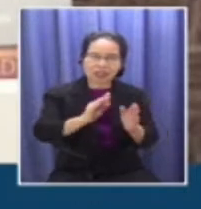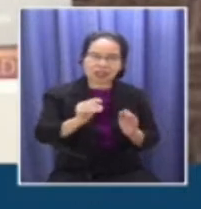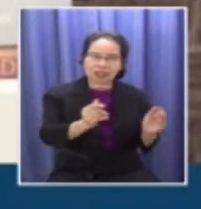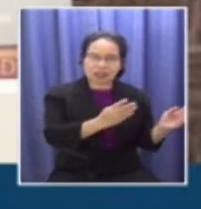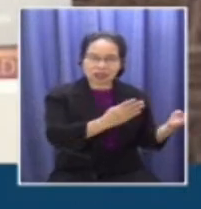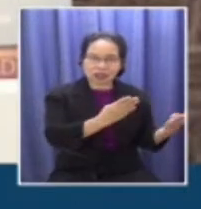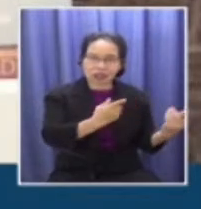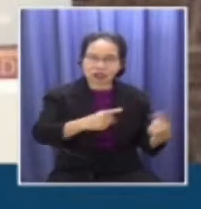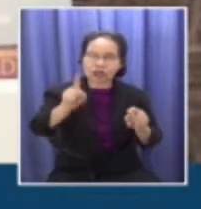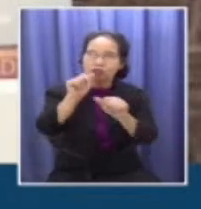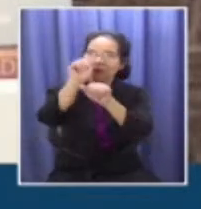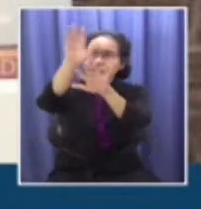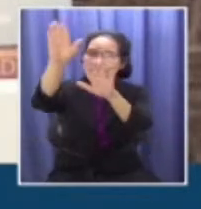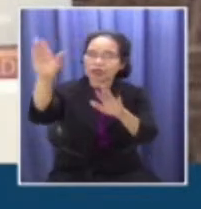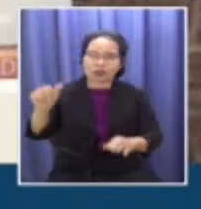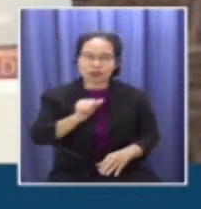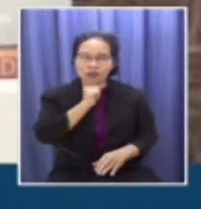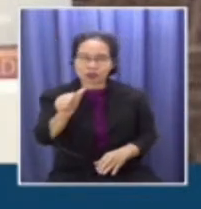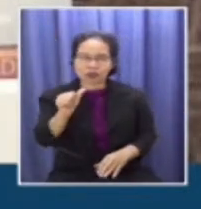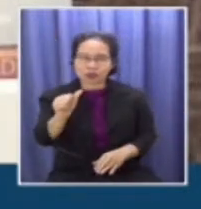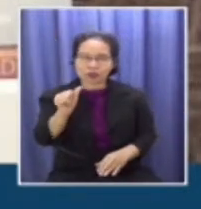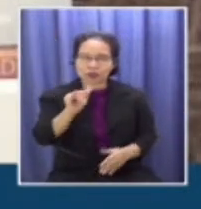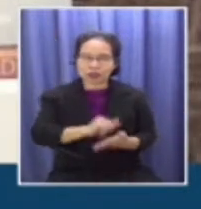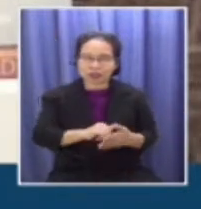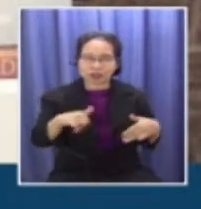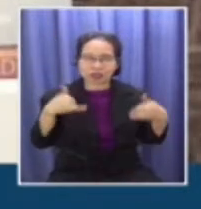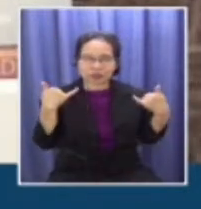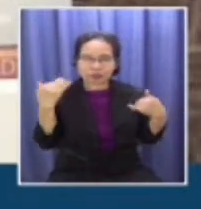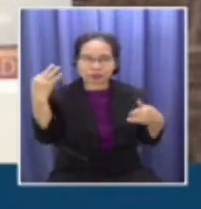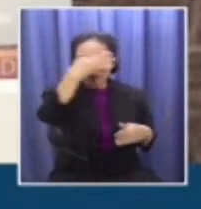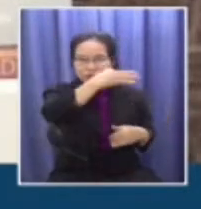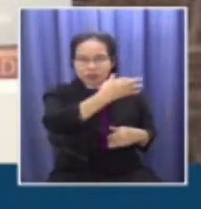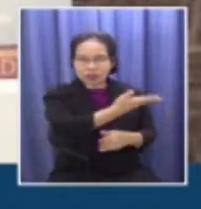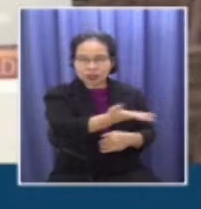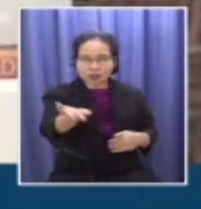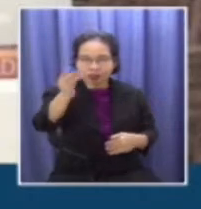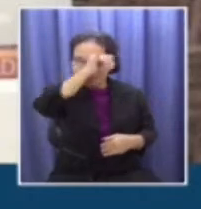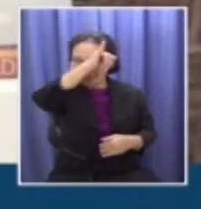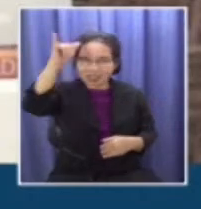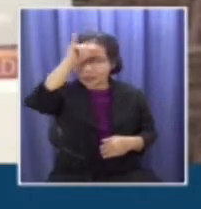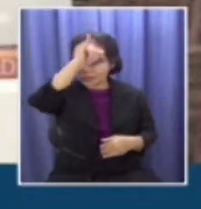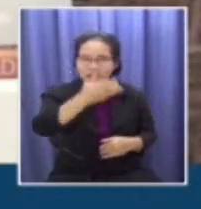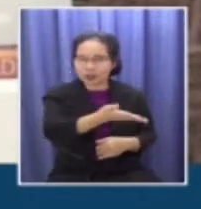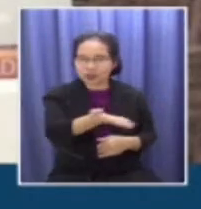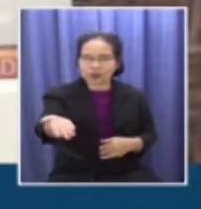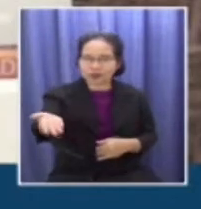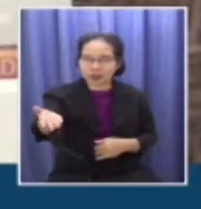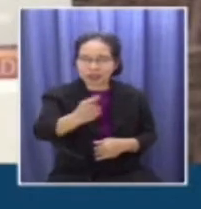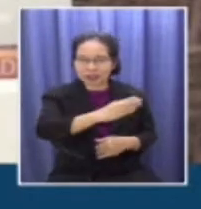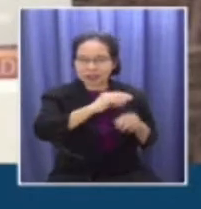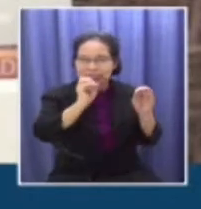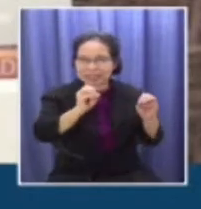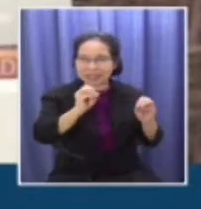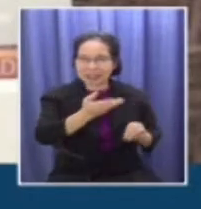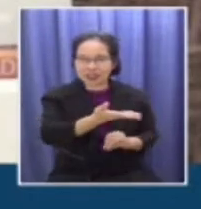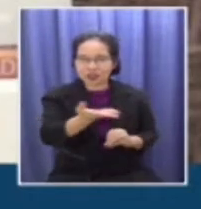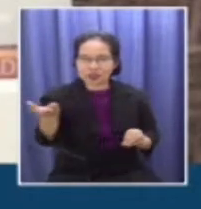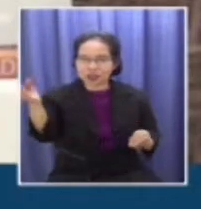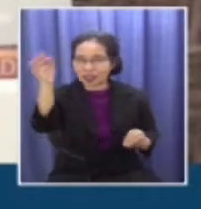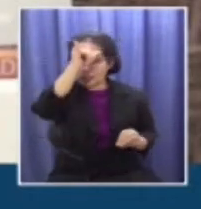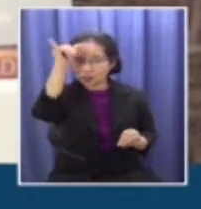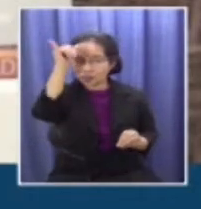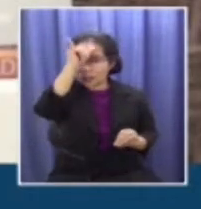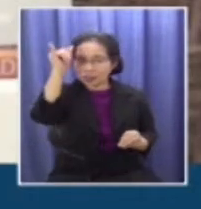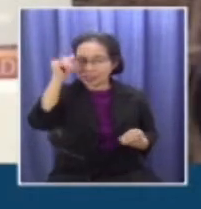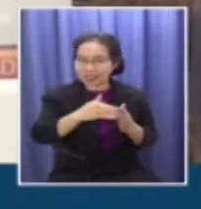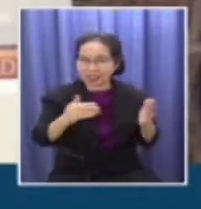dɔ wo papa hwɛ wo foɔ na sukuu nkwadaa a mo maame ne mo papa no tete wɔn mo wura mo de mo